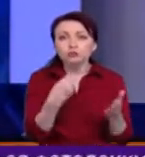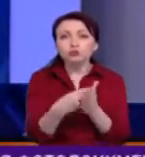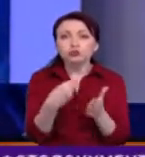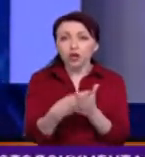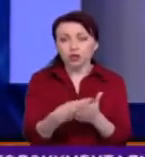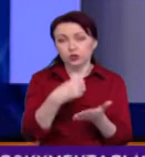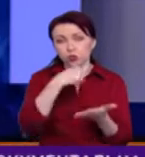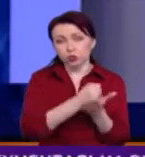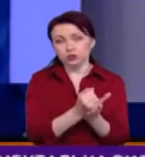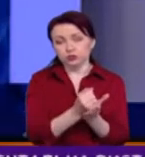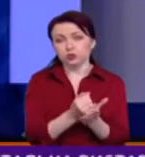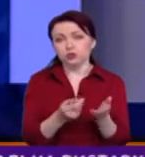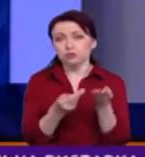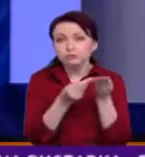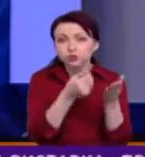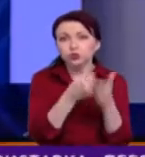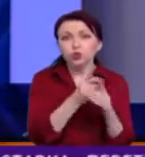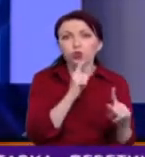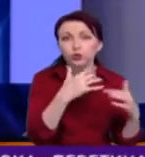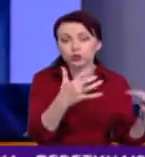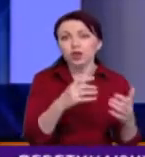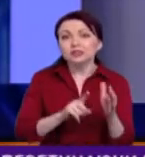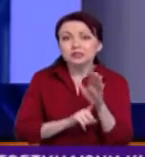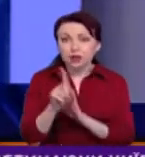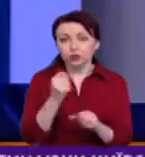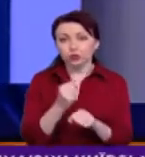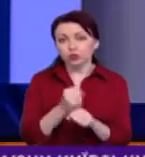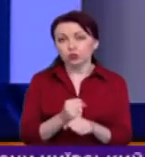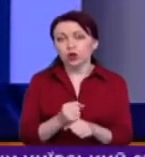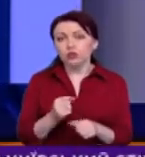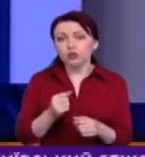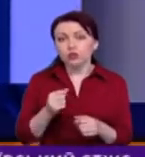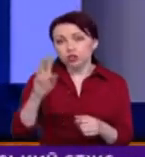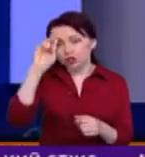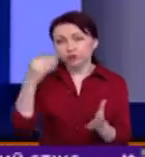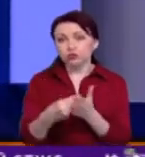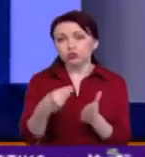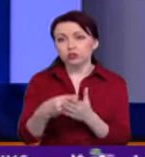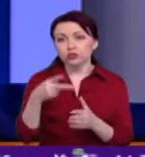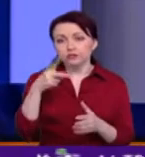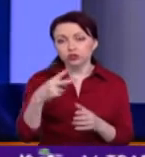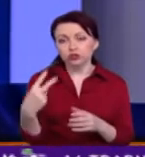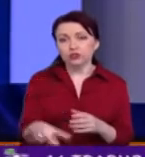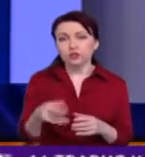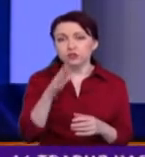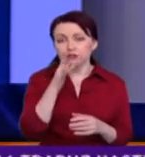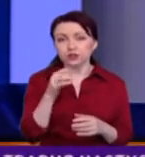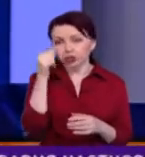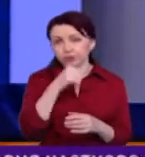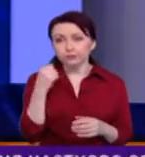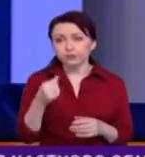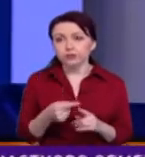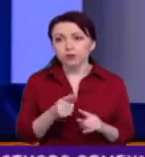резолюції урядом, фактично старт роботи над державним бюджетом на 2020 рік. І парламент,